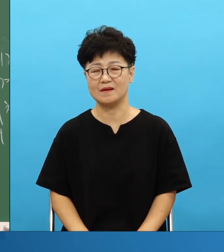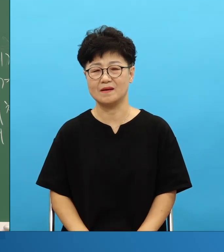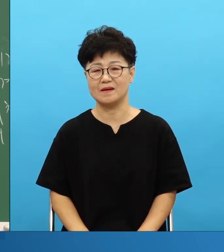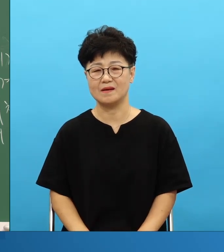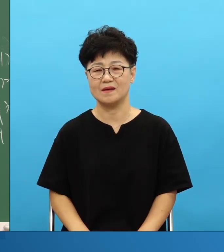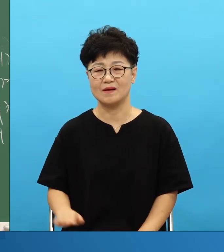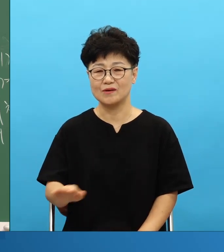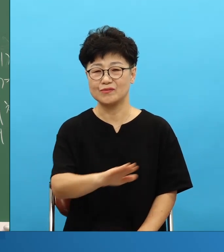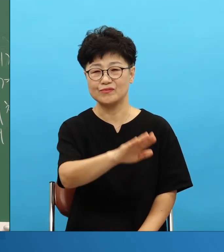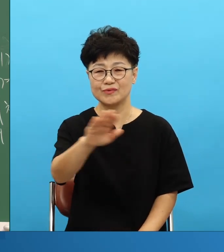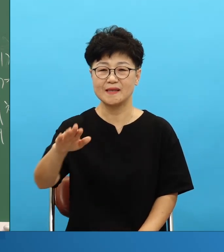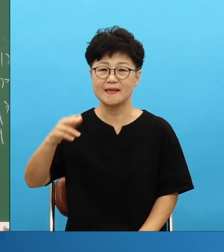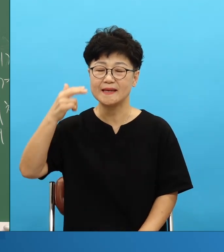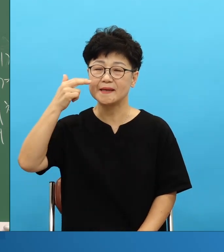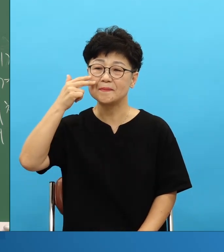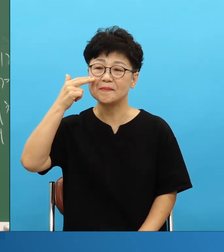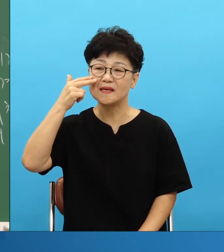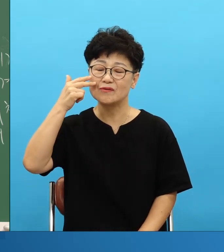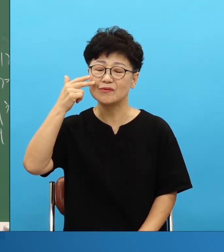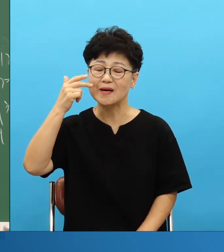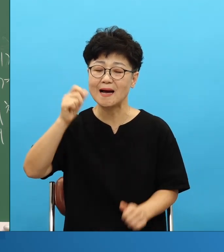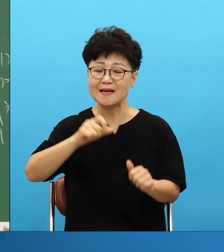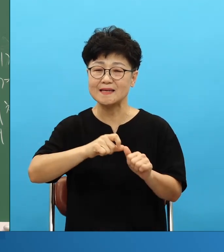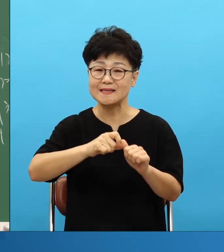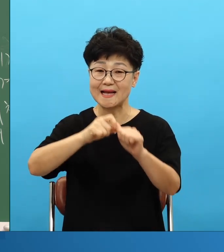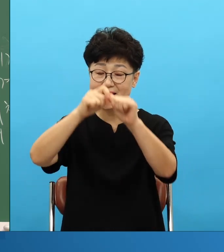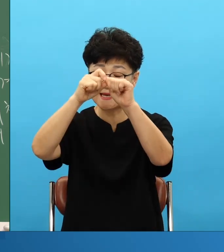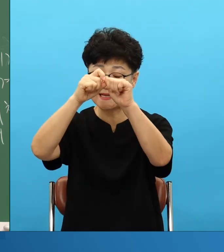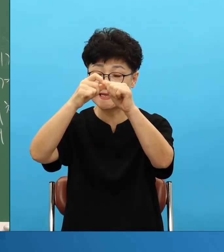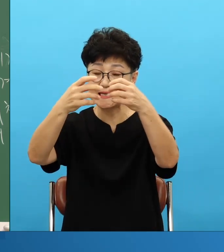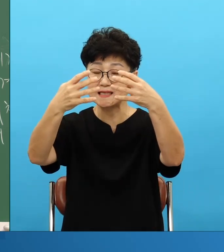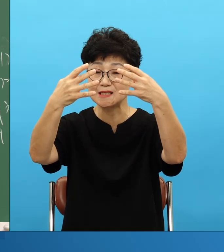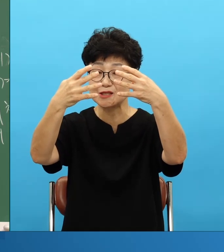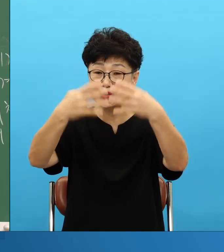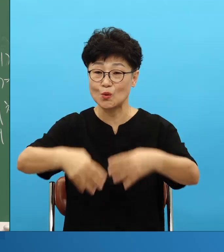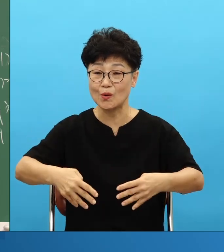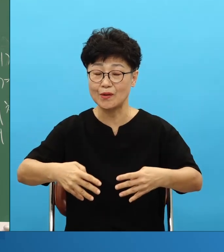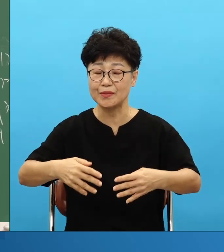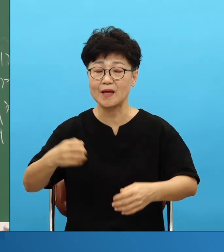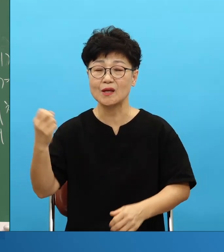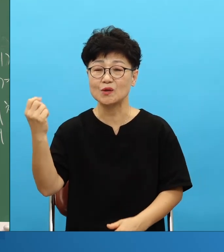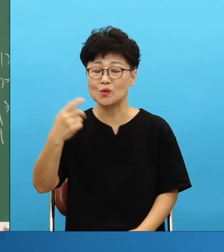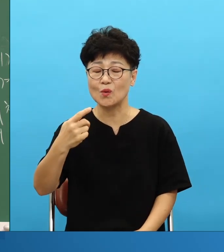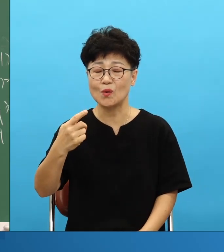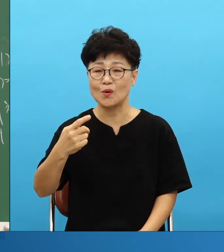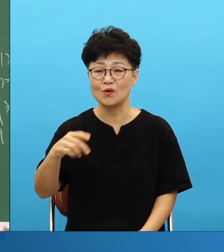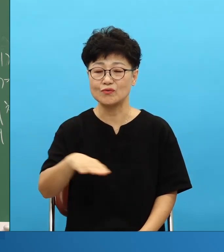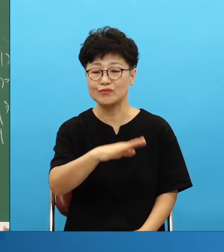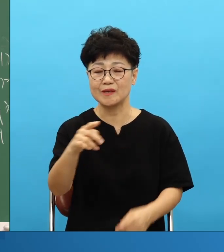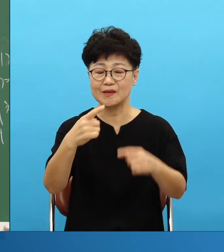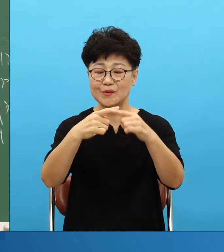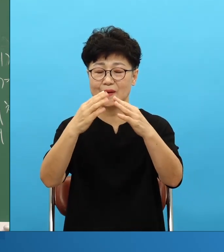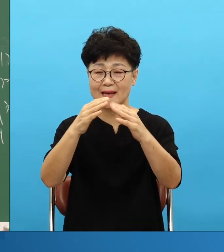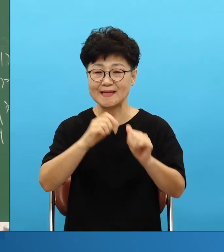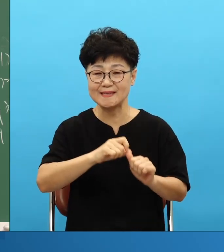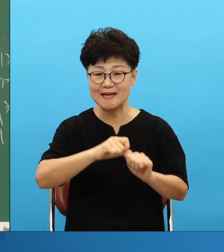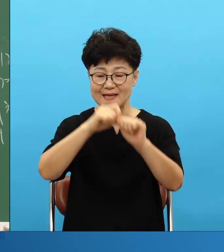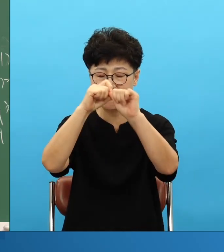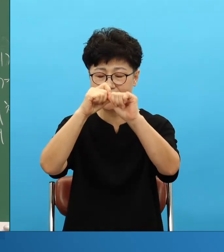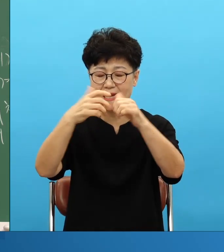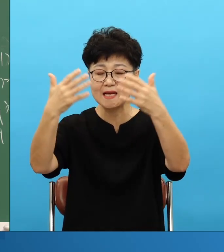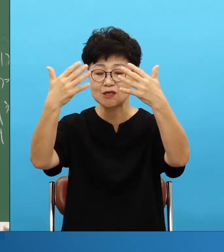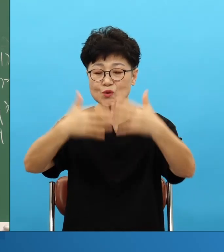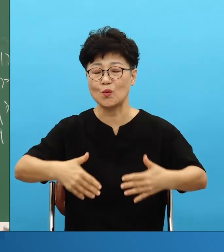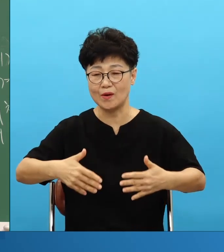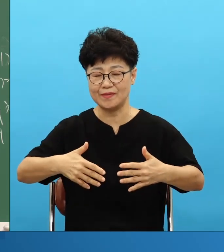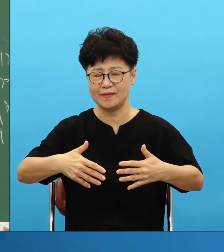미국을 살릴 수밖에 없는 조건, 우리 교회를 살릴 수밖에 없는 조건을 갖춰야 돼요. And so this time, very quietly and very